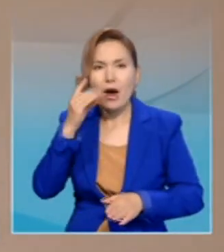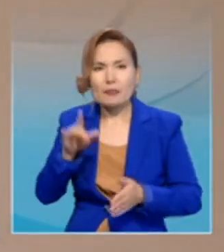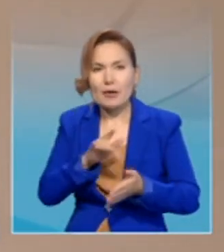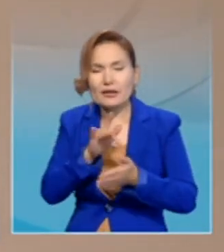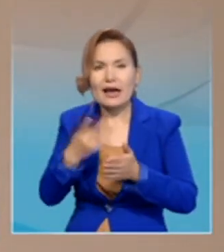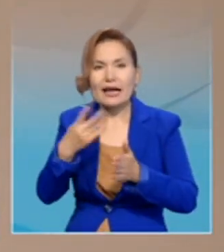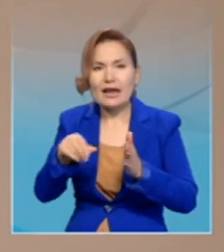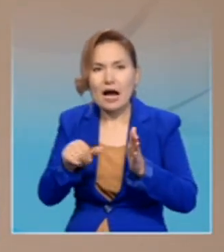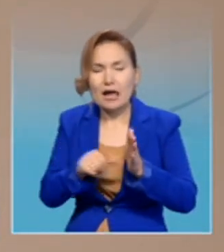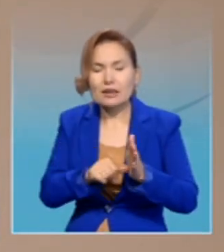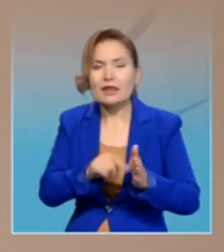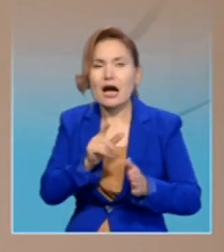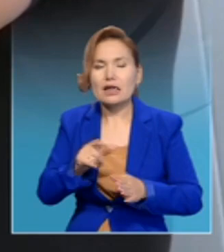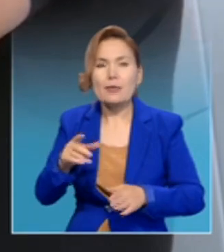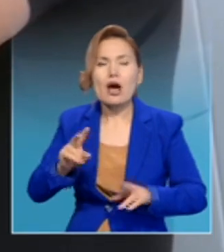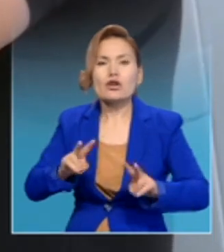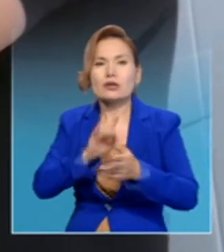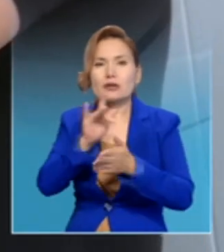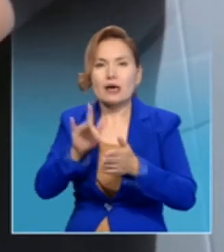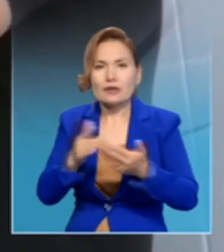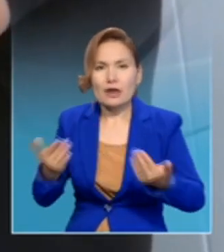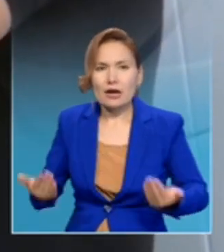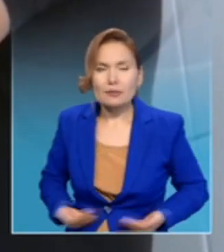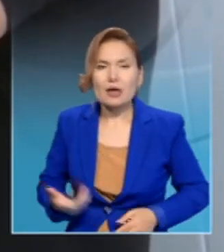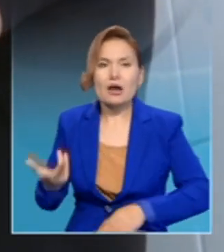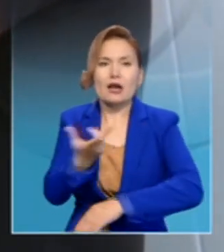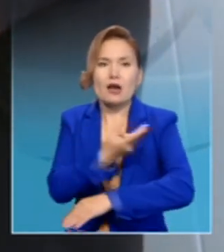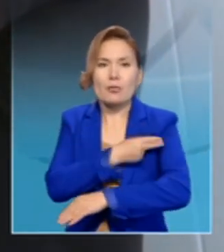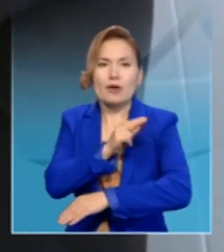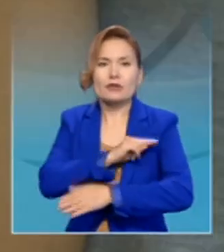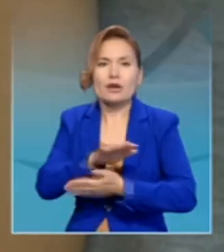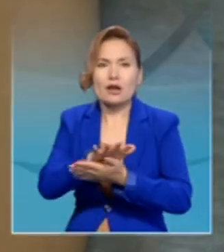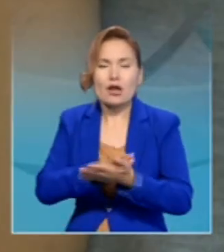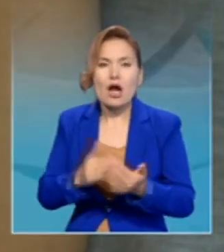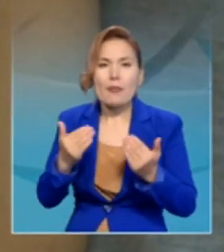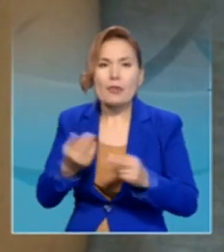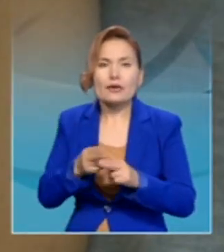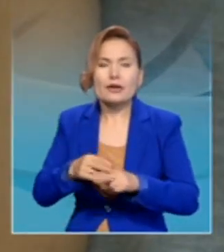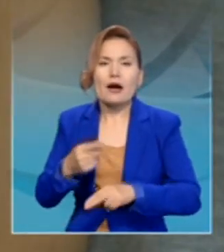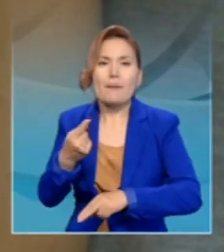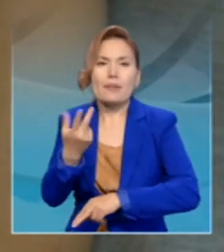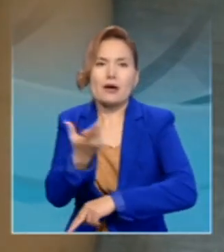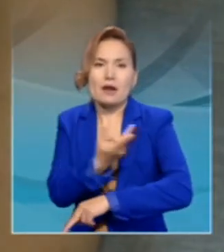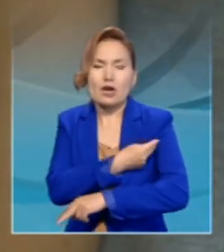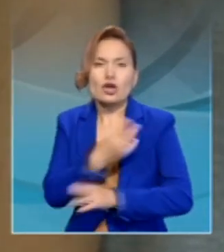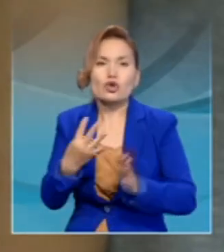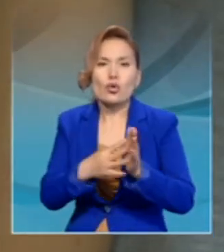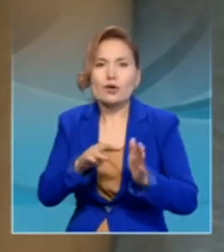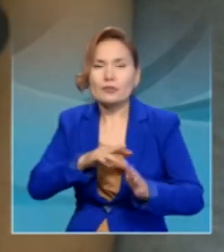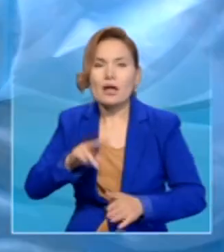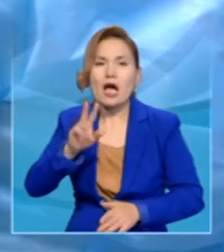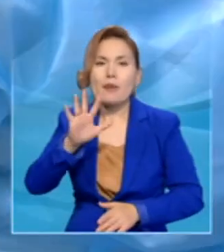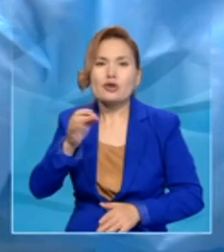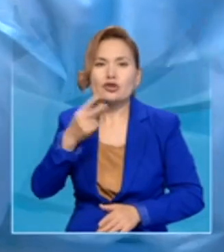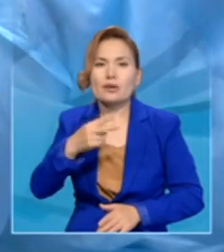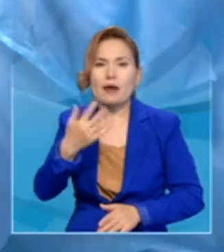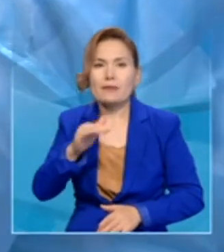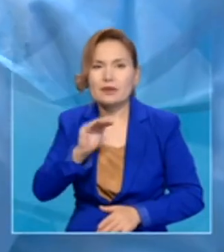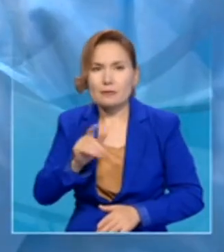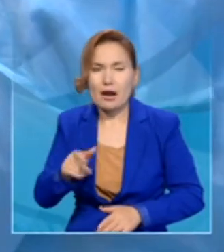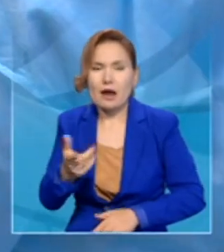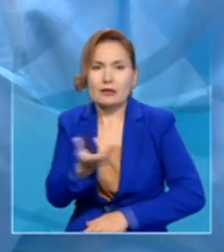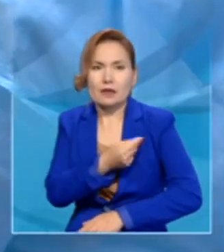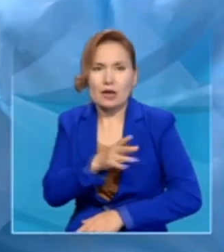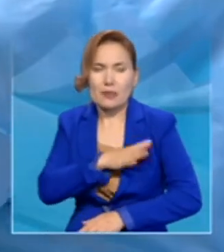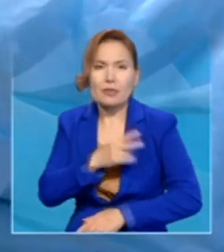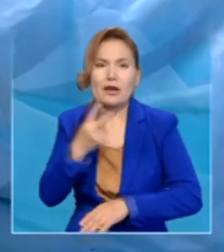Нұр-Сұлтан қаласында тұрады. Екпе салу жұмыстары жалғасуда. Бүгінге дейін вакцинаның бірінші компонентін 9 миллион 525 мың адам салдыртқан.